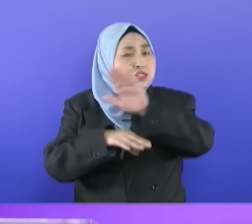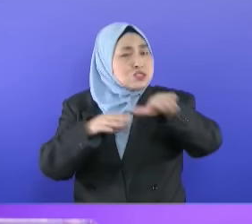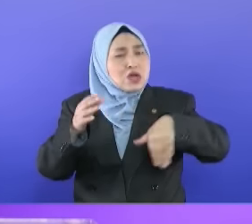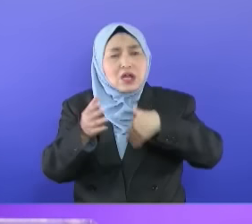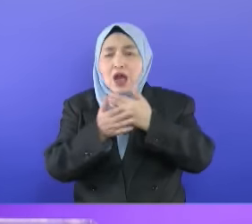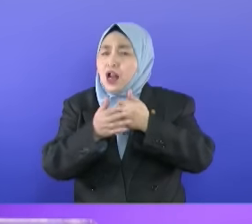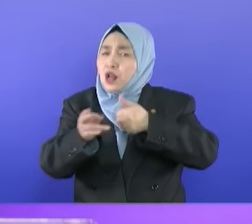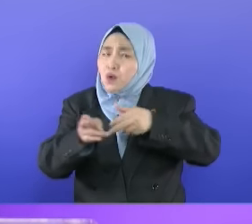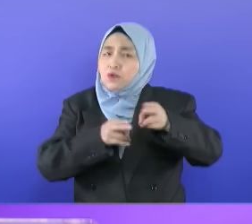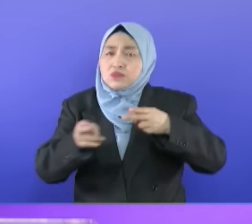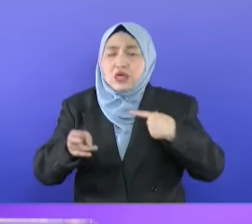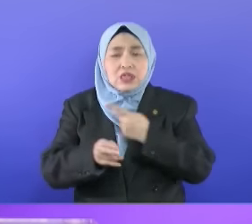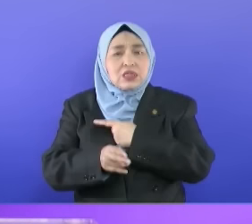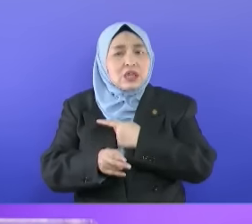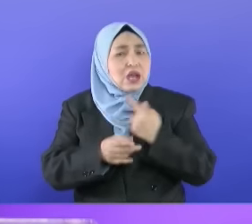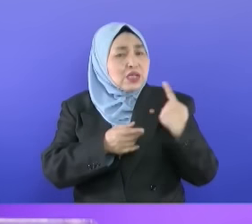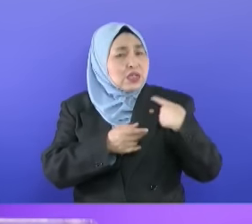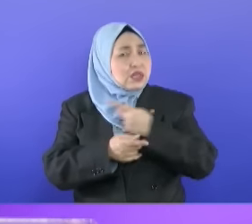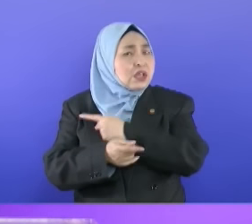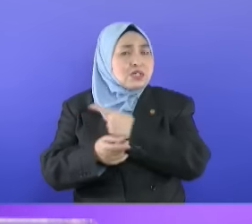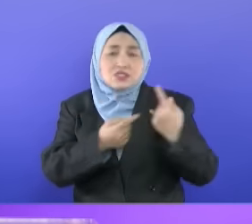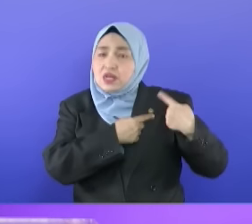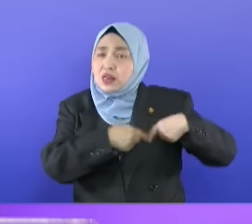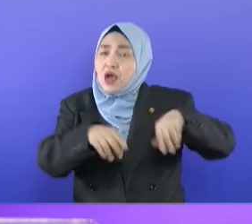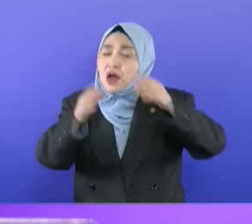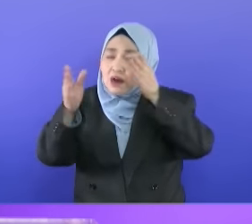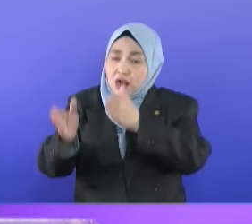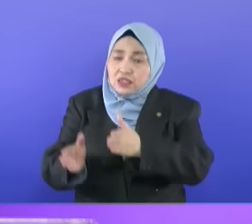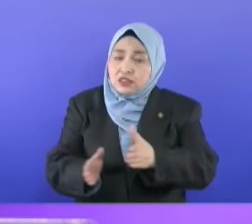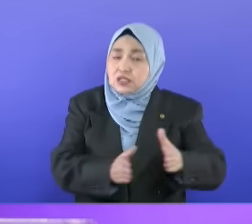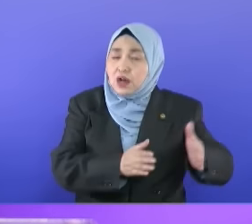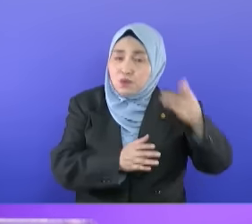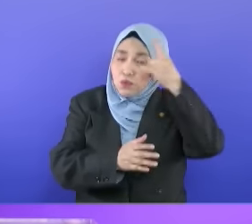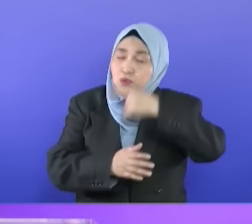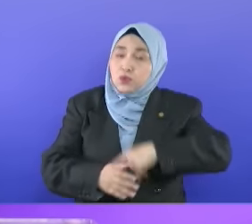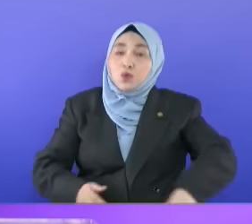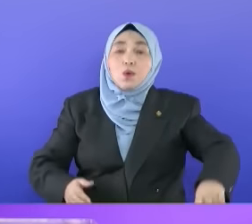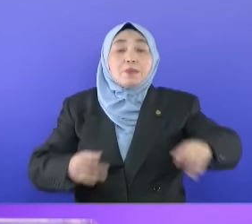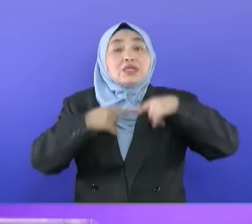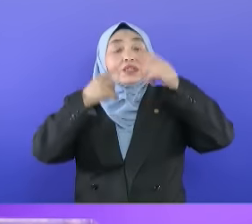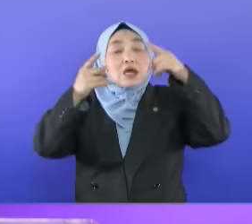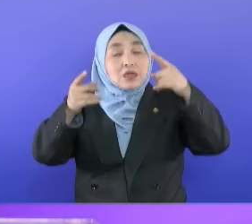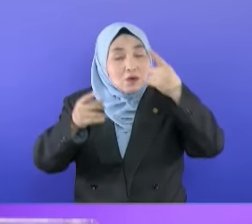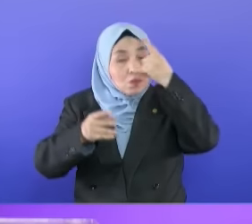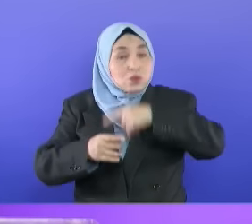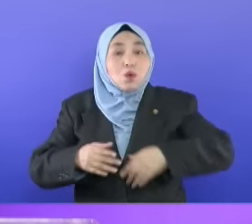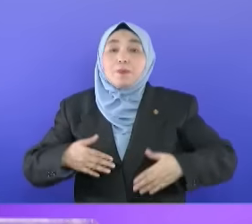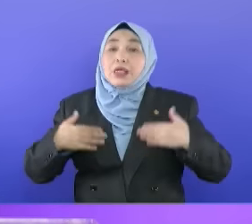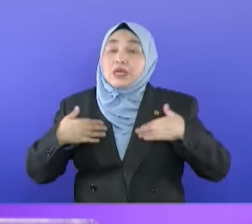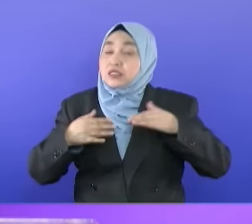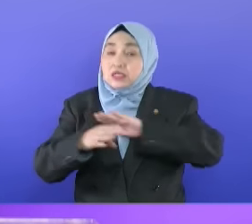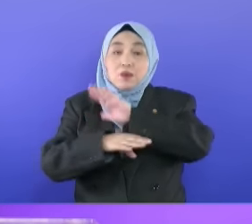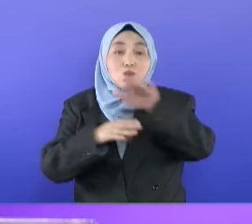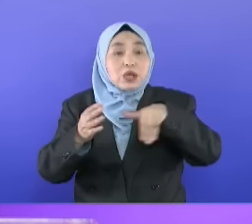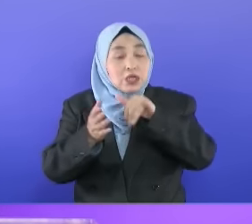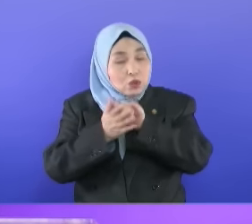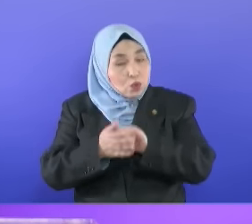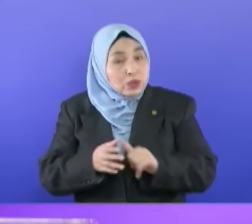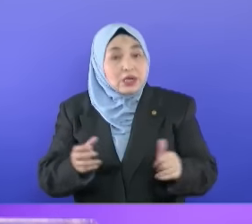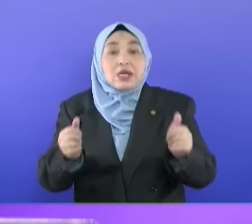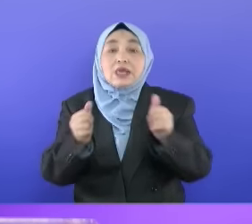urusan kita yang kita sedang rancang untuk berjaya untuk bahagia semuanya itu adalah dengan